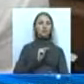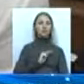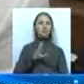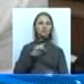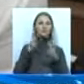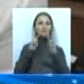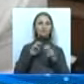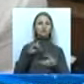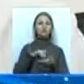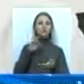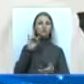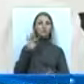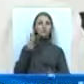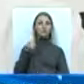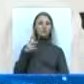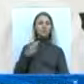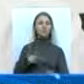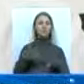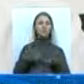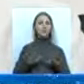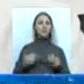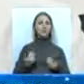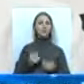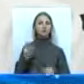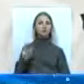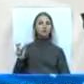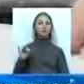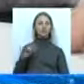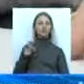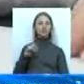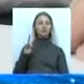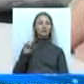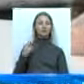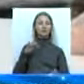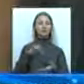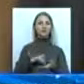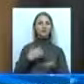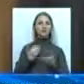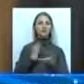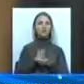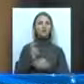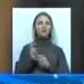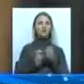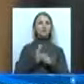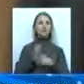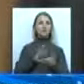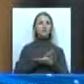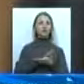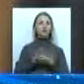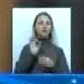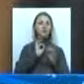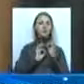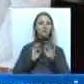құрылуы. Одан бөлек жан-жануарларға арналған вакцина дайындалып, экологиялық таза препараттардың өндірісі жолға қойылды. Қазір мекеме 24